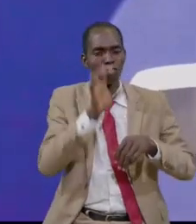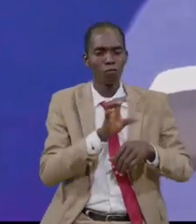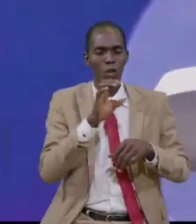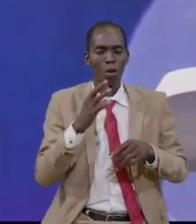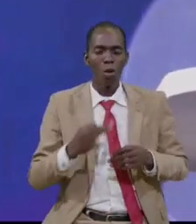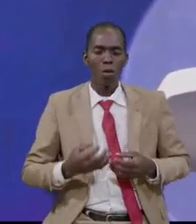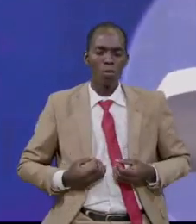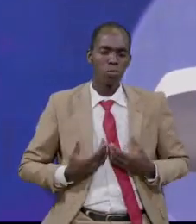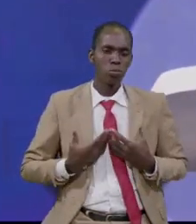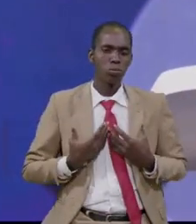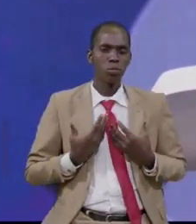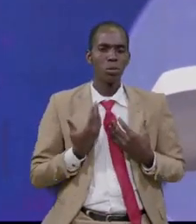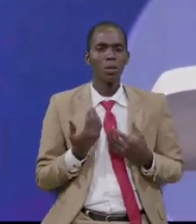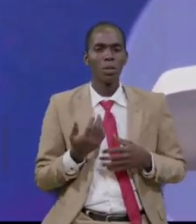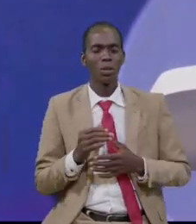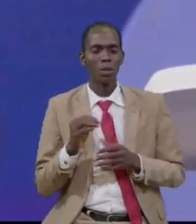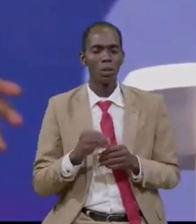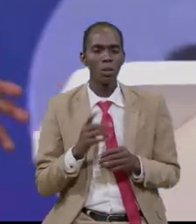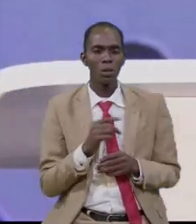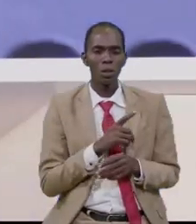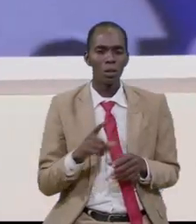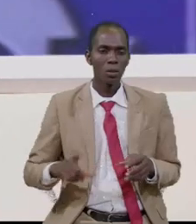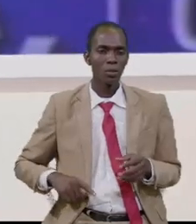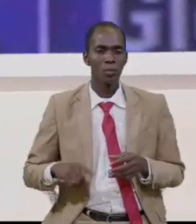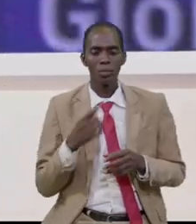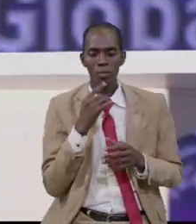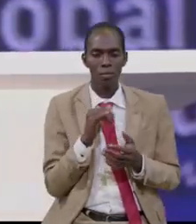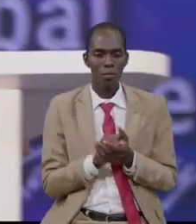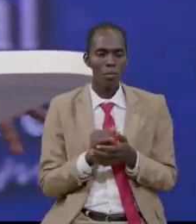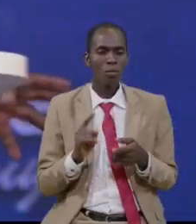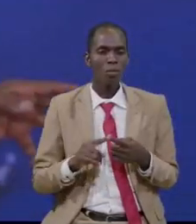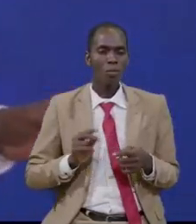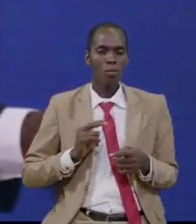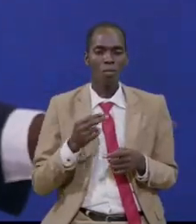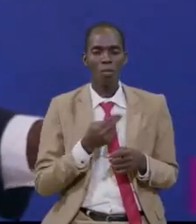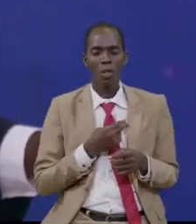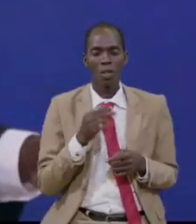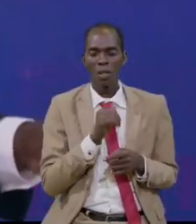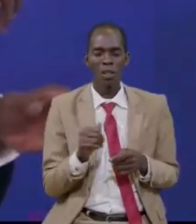la joie dans le Seigneur. Et il dit, quand un enfant nous est né,